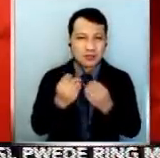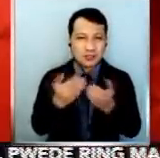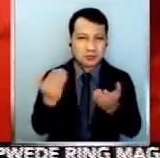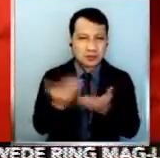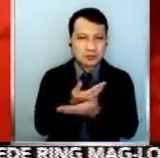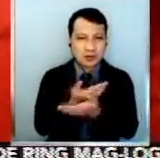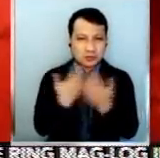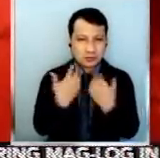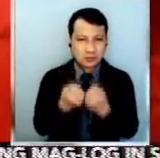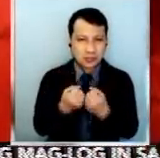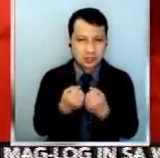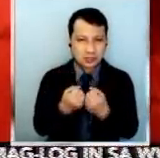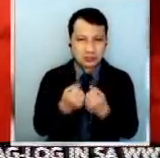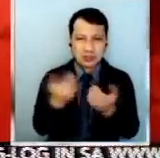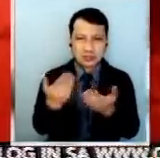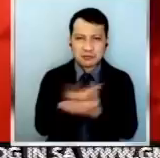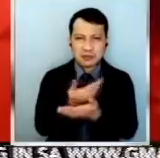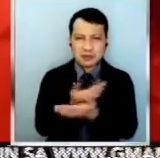mga bagong kaso.